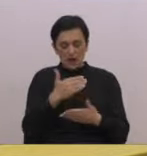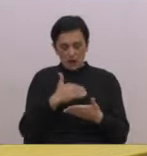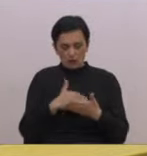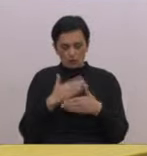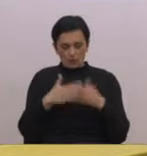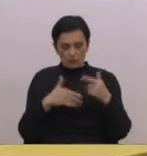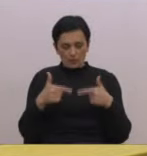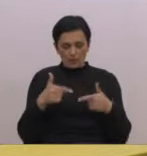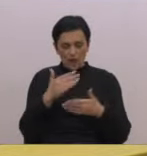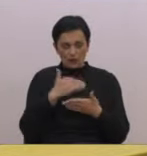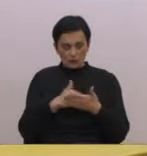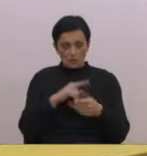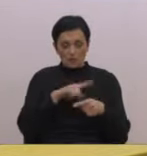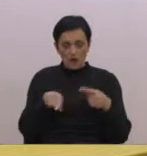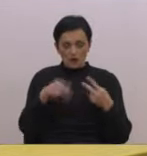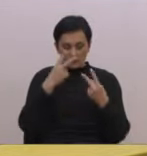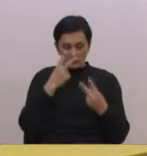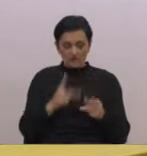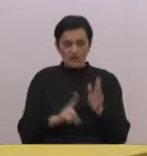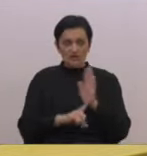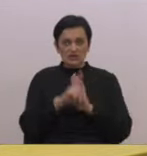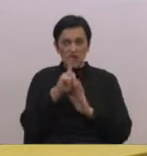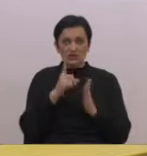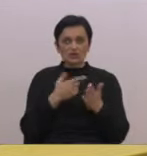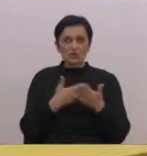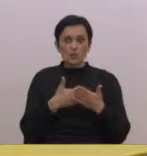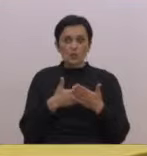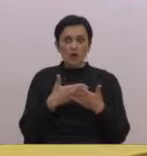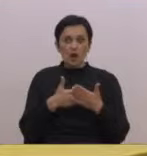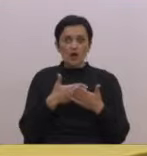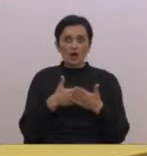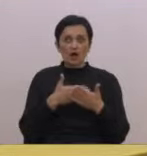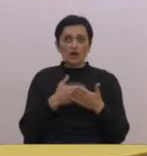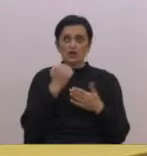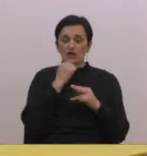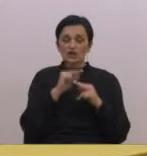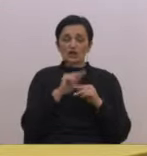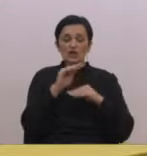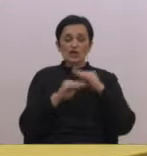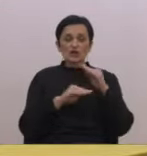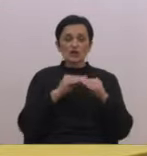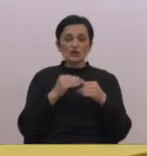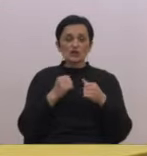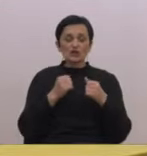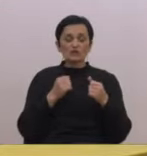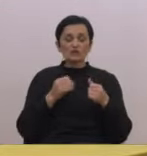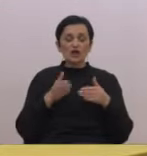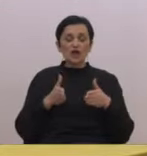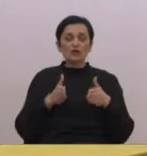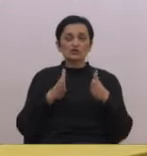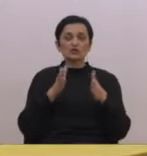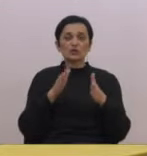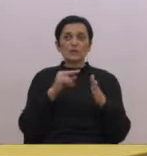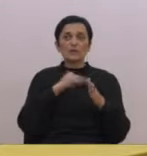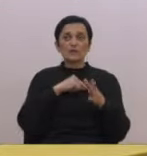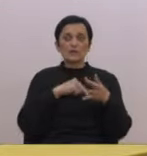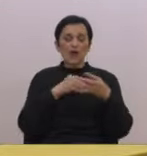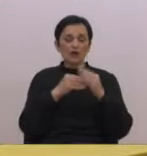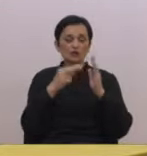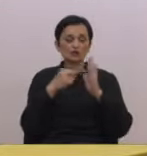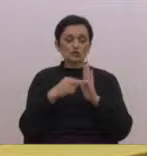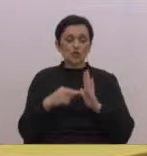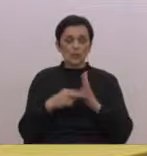პრაქტიკულ შედეგს უკვე მალე ვნახავთ დაიწყო მაგალითად სატრანსპორტო ინფრასტრუქტურაში თანამშრომლობის შეფასება და